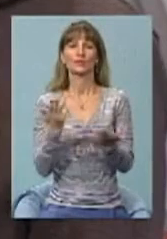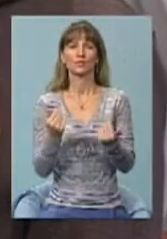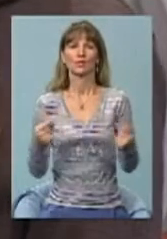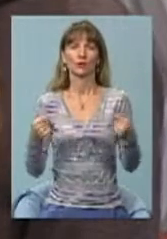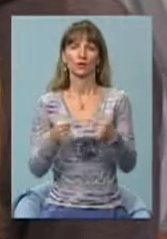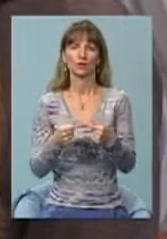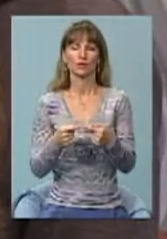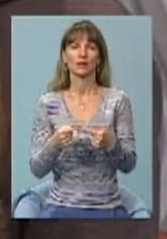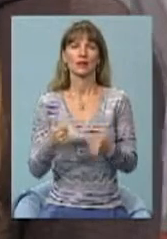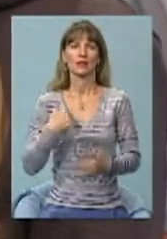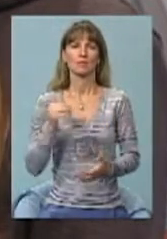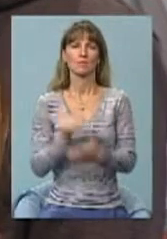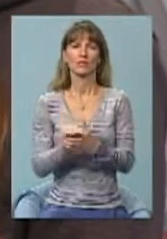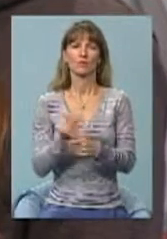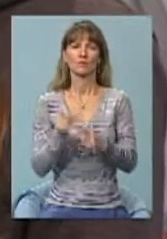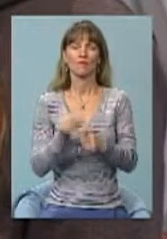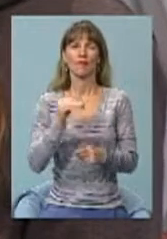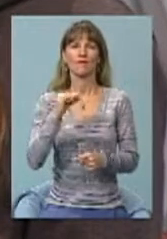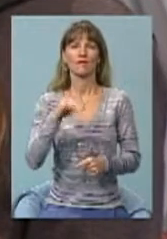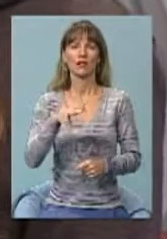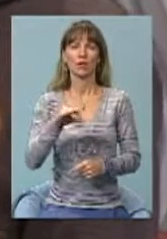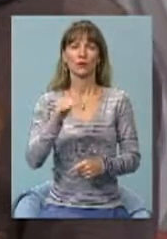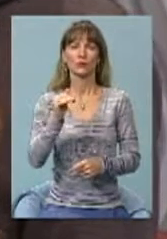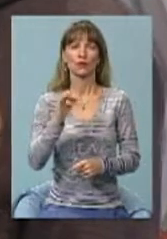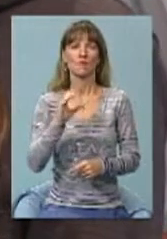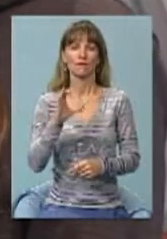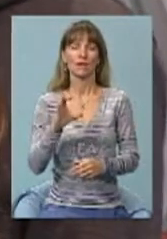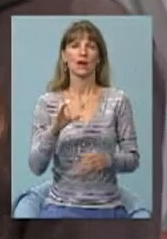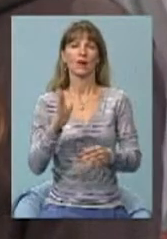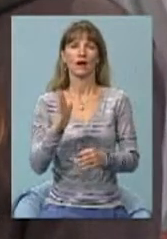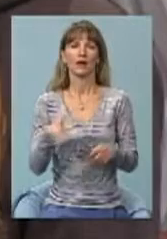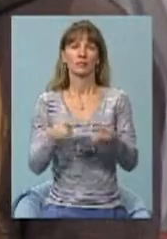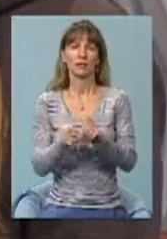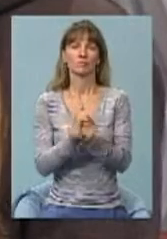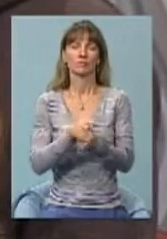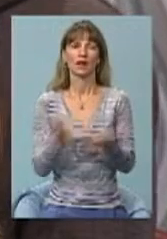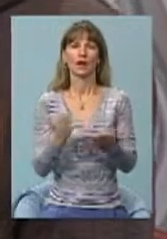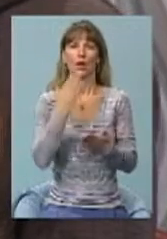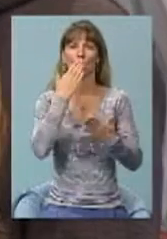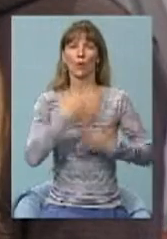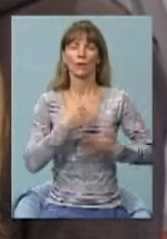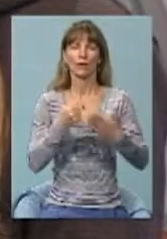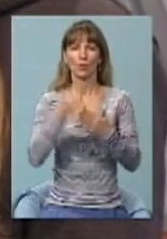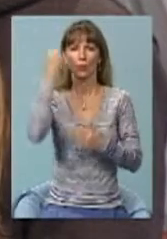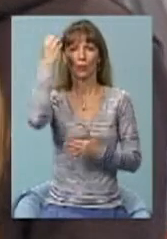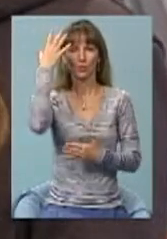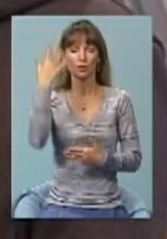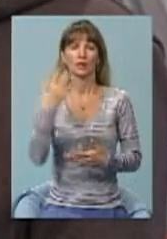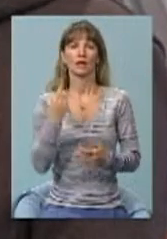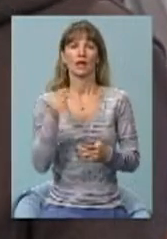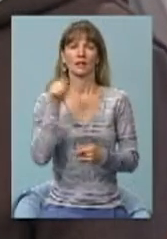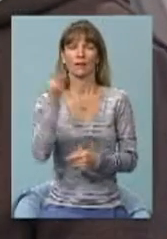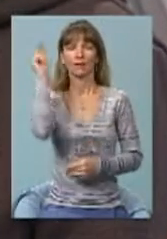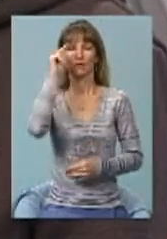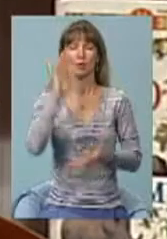правда. Нам знайоме слово філософ, і воно, власне, так і перекладається, як любов до мудрості. Тобто філософія – це вона вивчає